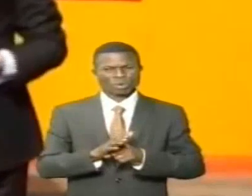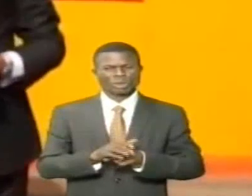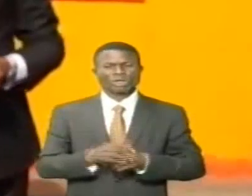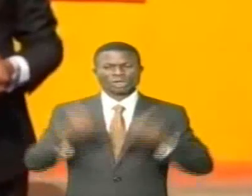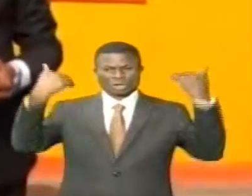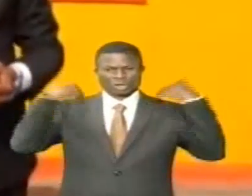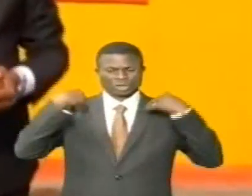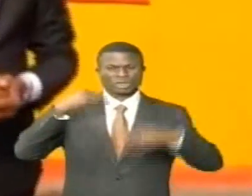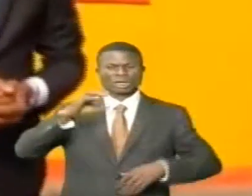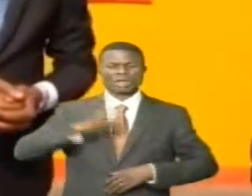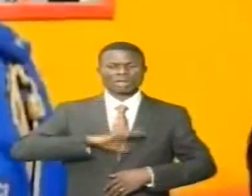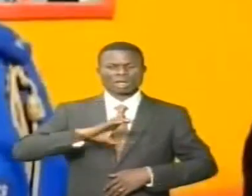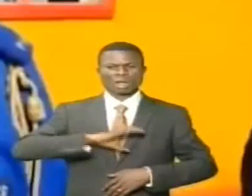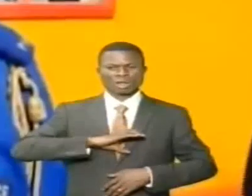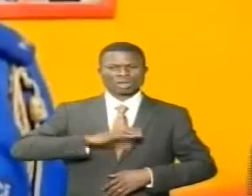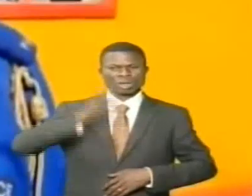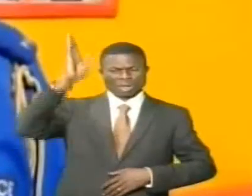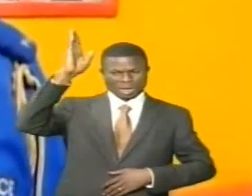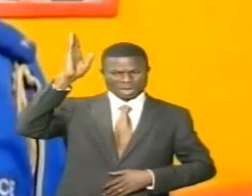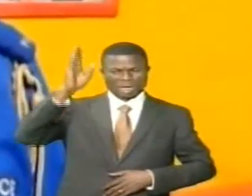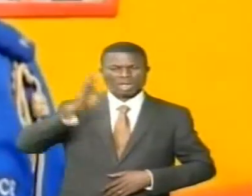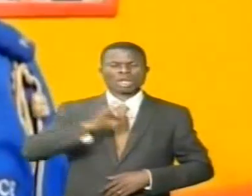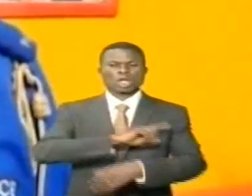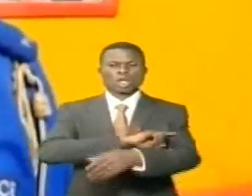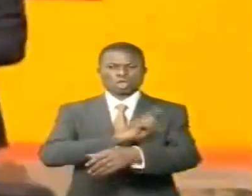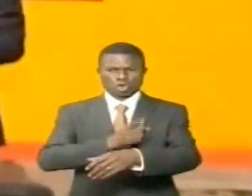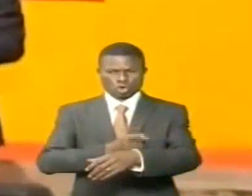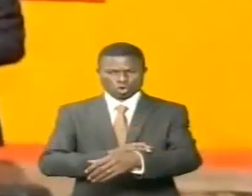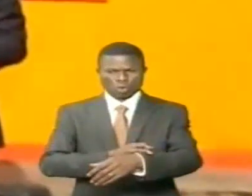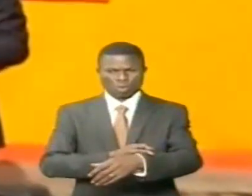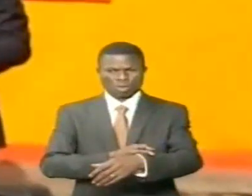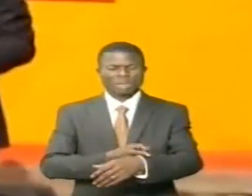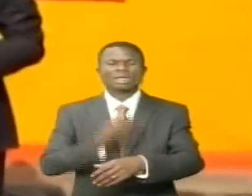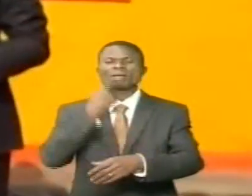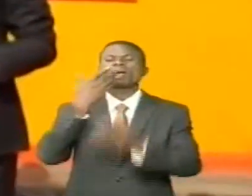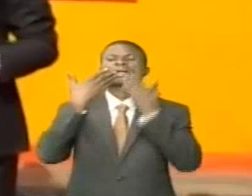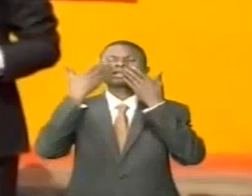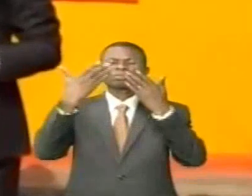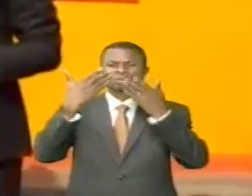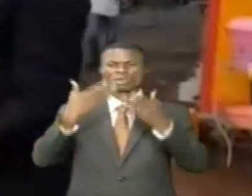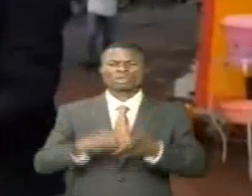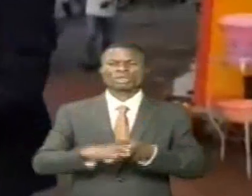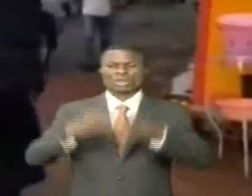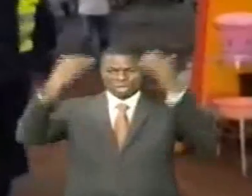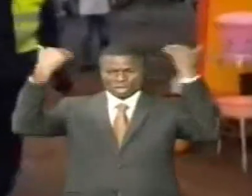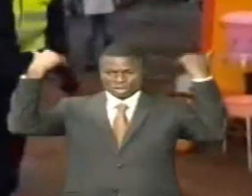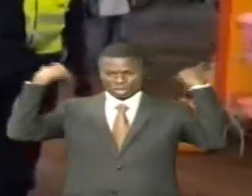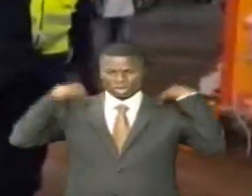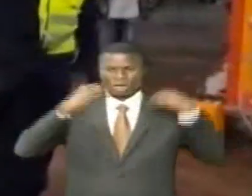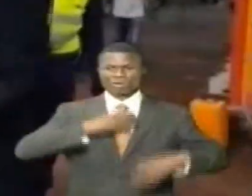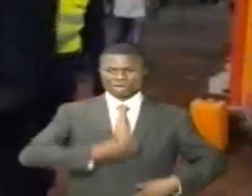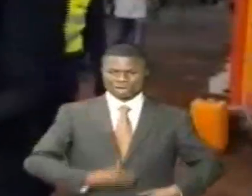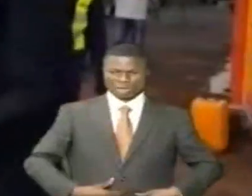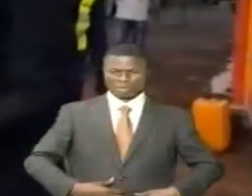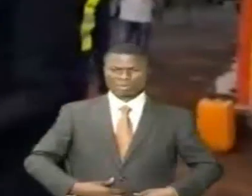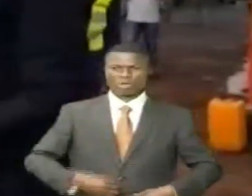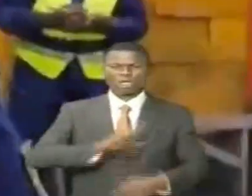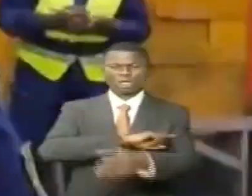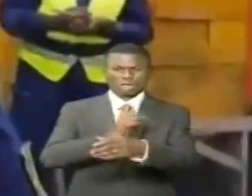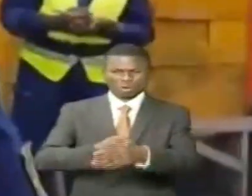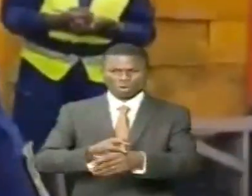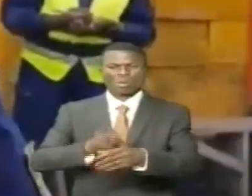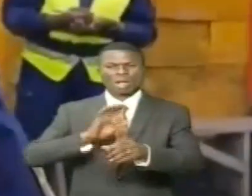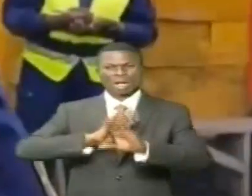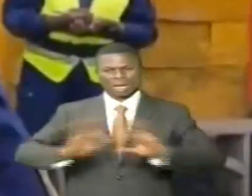de la PCR Goma, Kalengankoi Patrice, a remercié le barreau de Goma pour ses gestes. Aux agents qualifiés, il